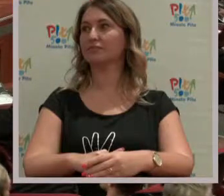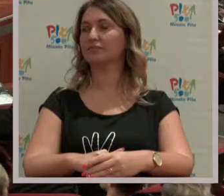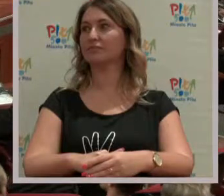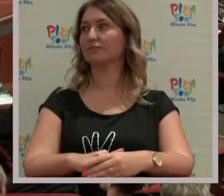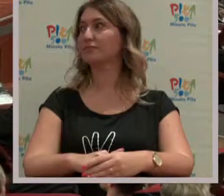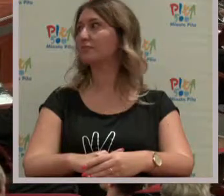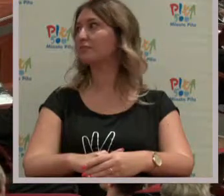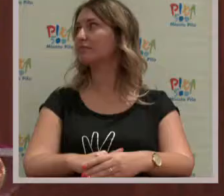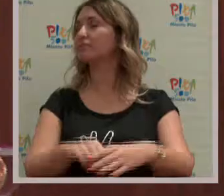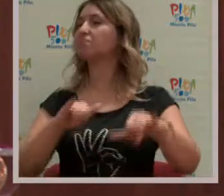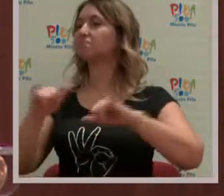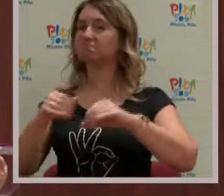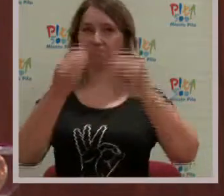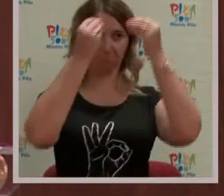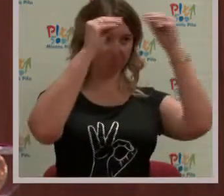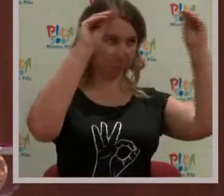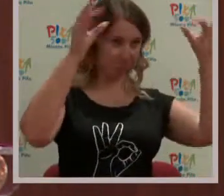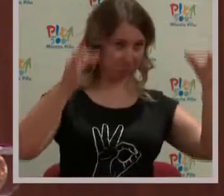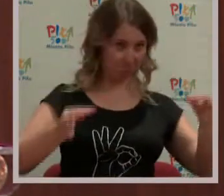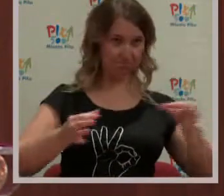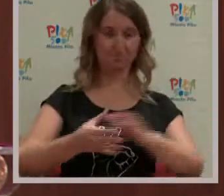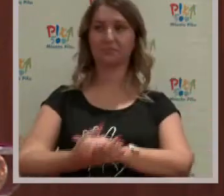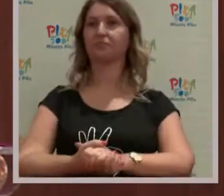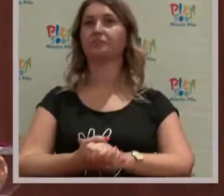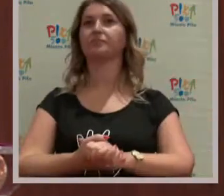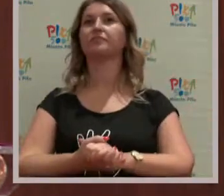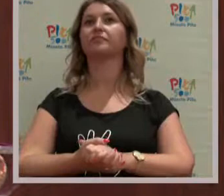Panie Przewodniczący, Wysoka Rado, Szanowni Państwo,